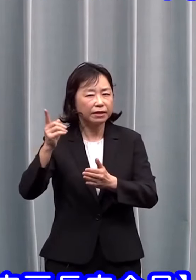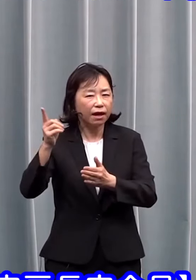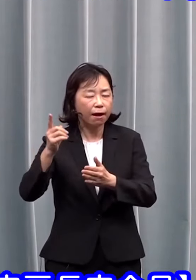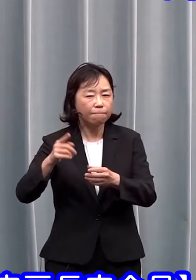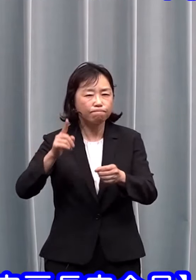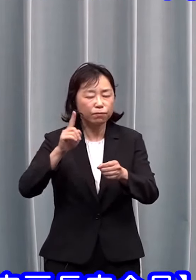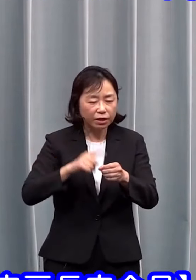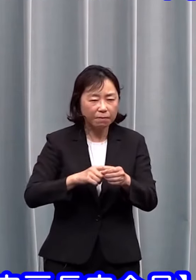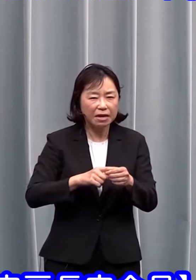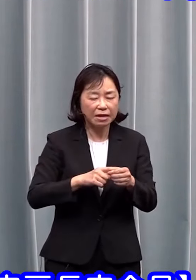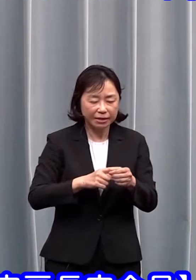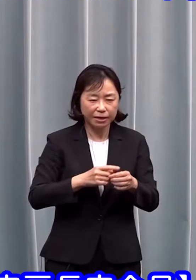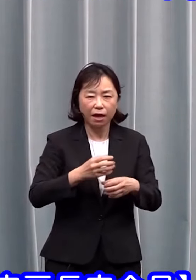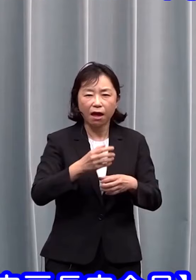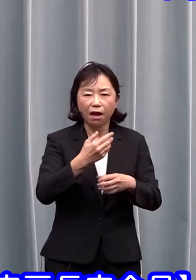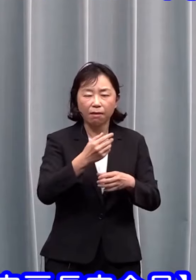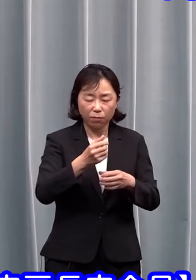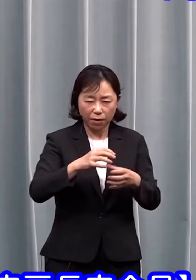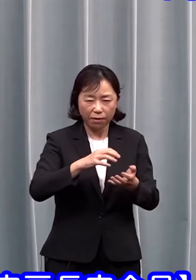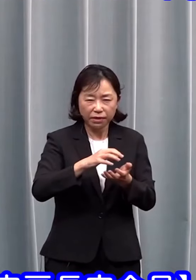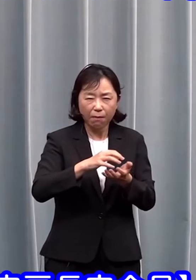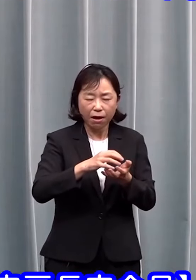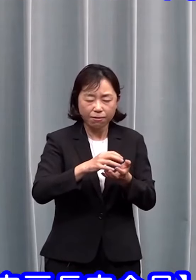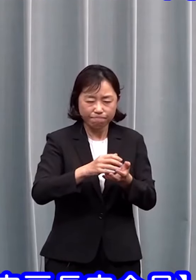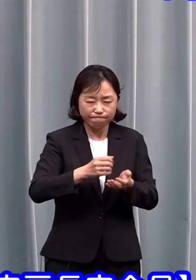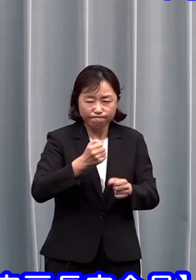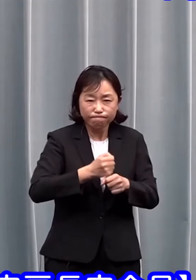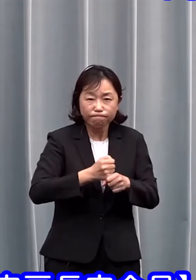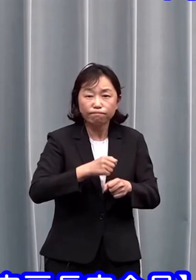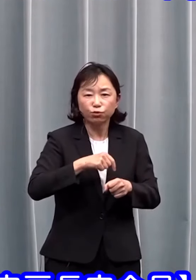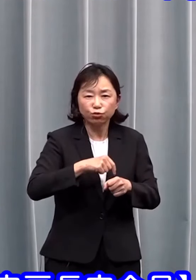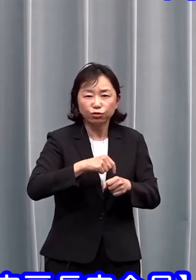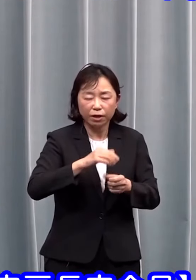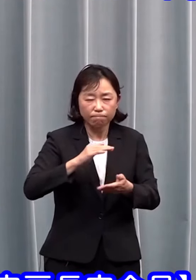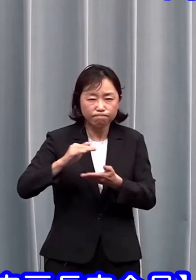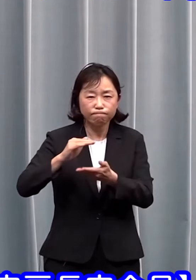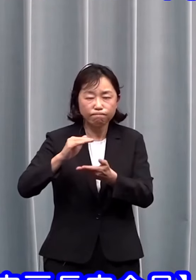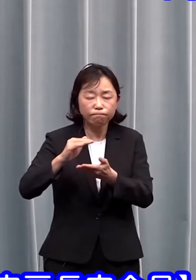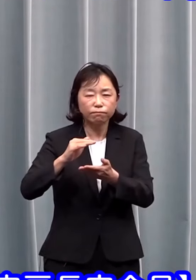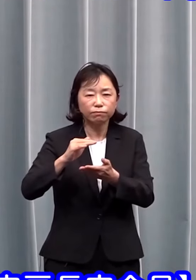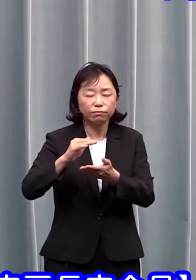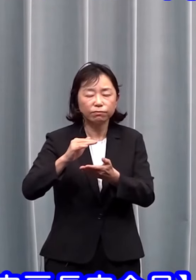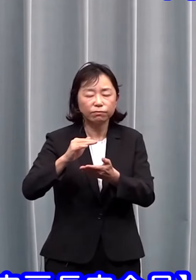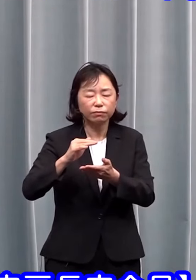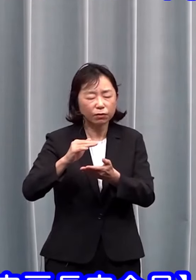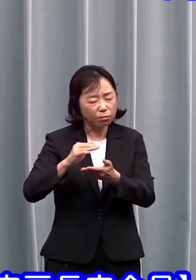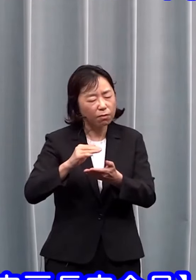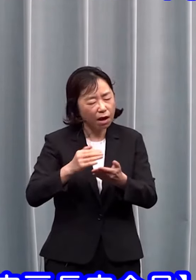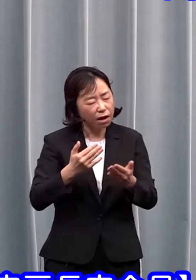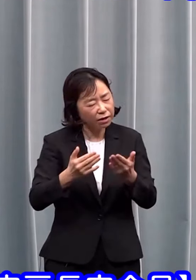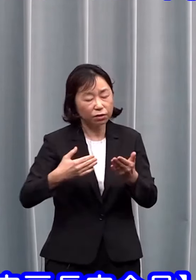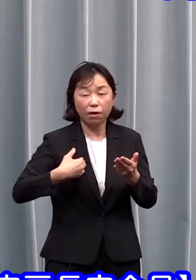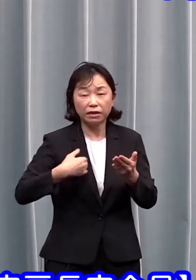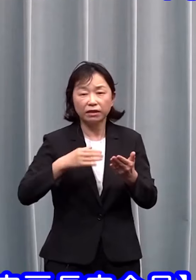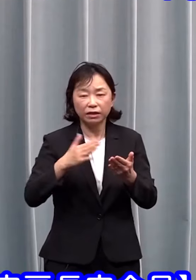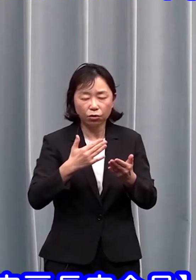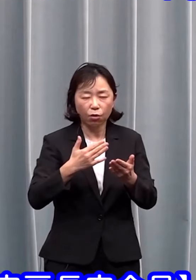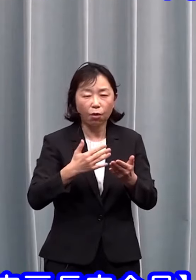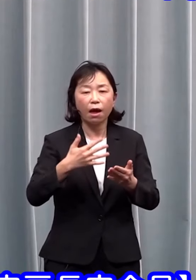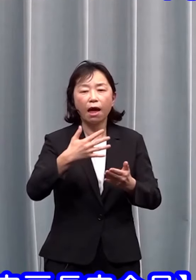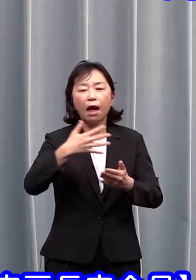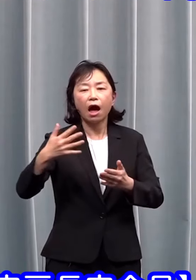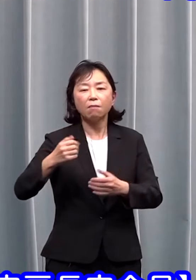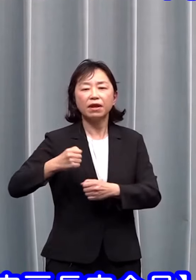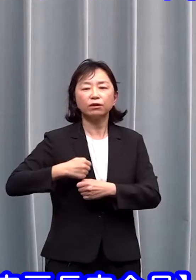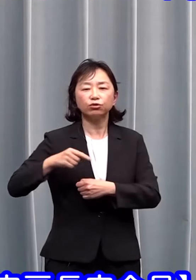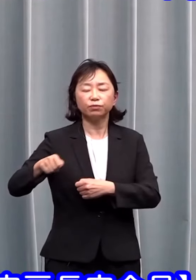し、かつ、有事の際の司令機能というのは、今日の読売さんの報道を読みますとはっきりは分かりませんが、より在日米軍に